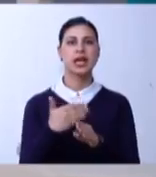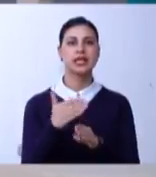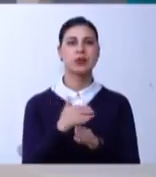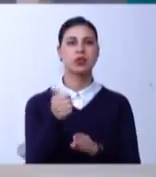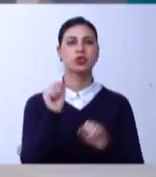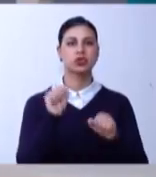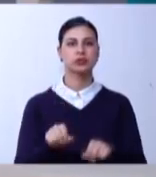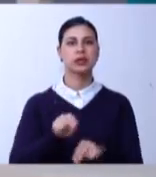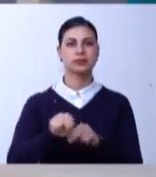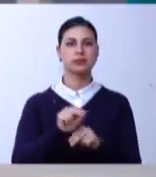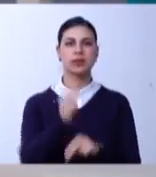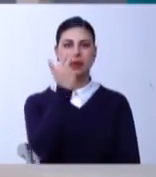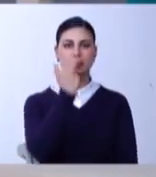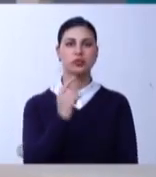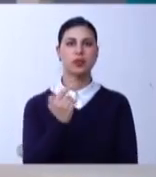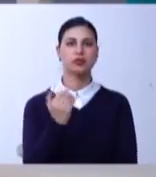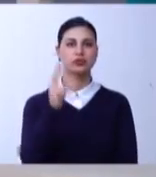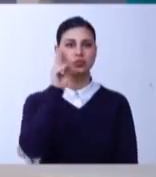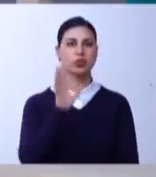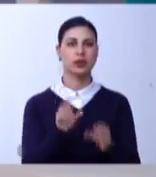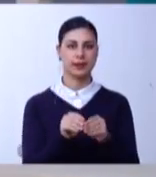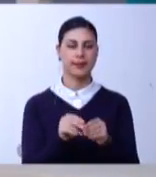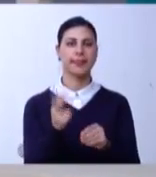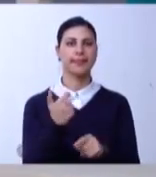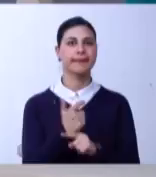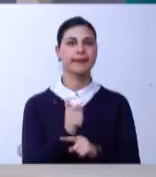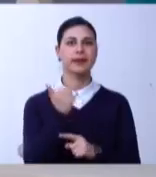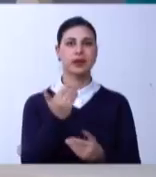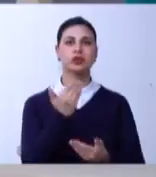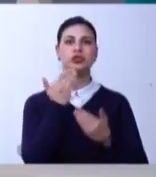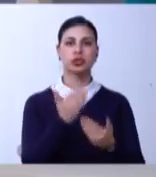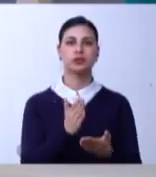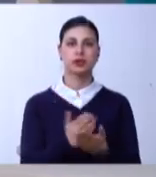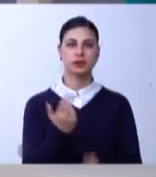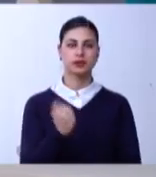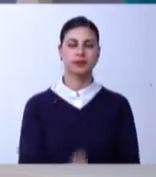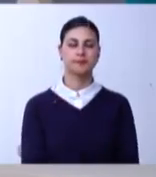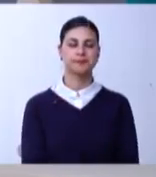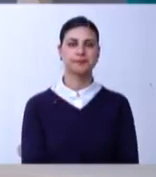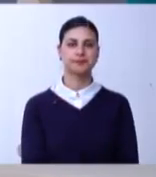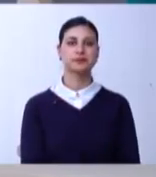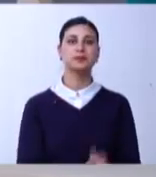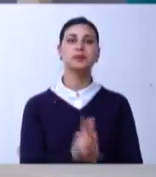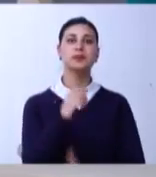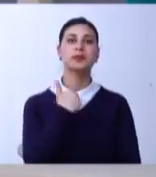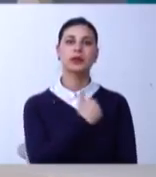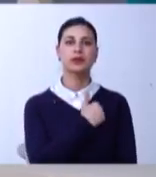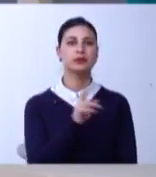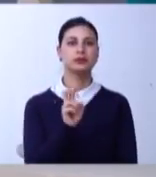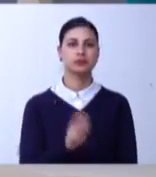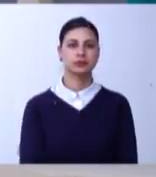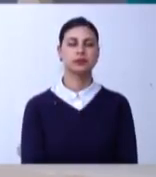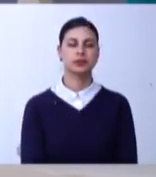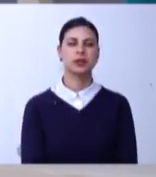როგორ შეგვიძლია რომ ივაჩიოთ ბავშვი ქოთანს. ნამდვილად ძალიან კარგი შეკითხვა და მოდით დავიწყოთ თავიდან. პირველ